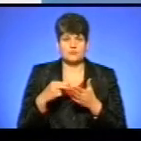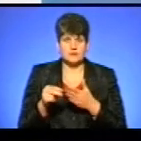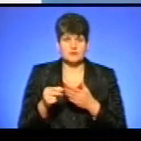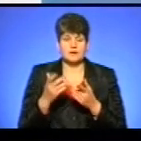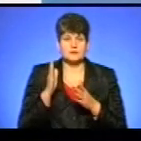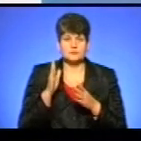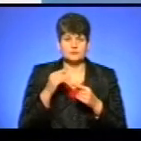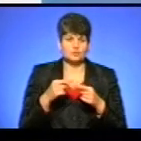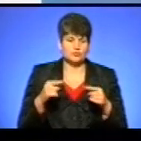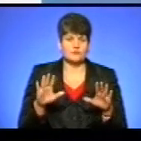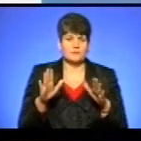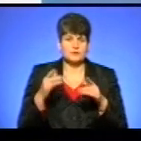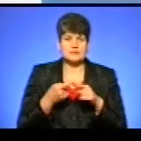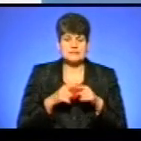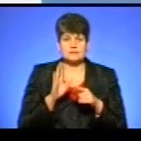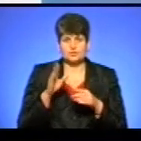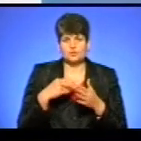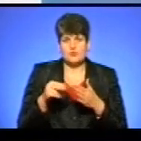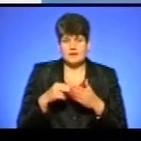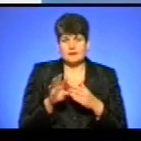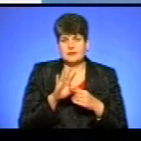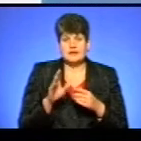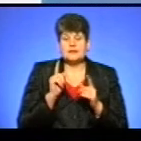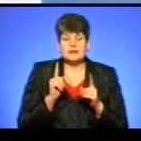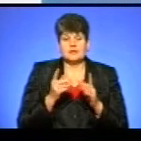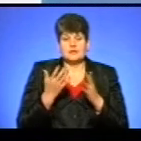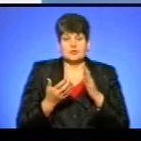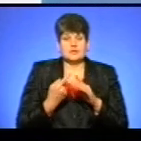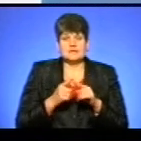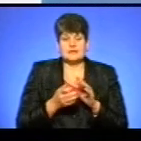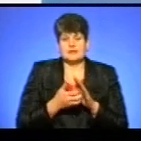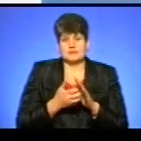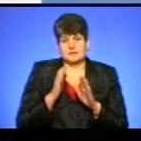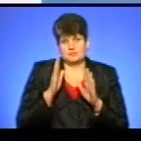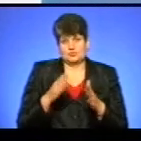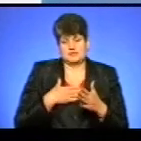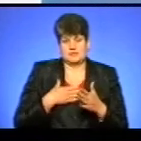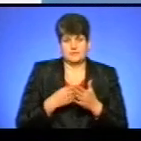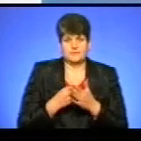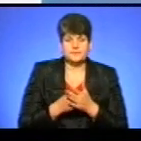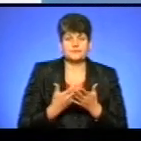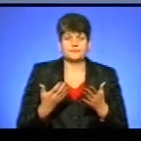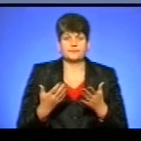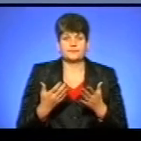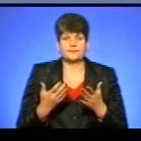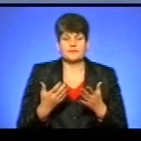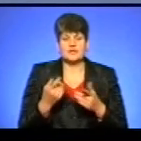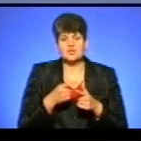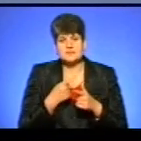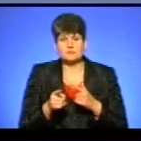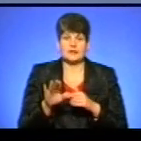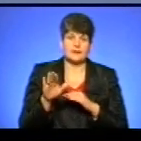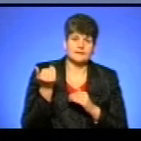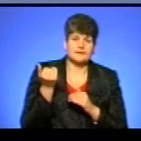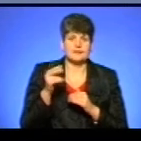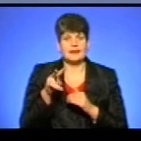буде придбаватися. Навіть якщо не буде ходити нам грошей міського бюджету, ми будемо йти на те, щоб працювати з певними фінансовими установами. Чи це буде кредит, чи це